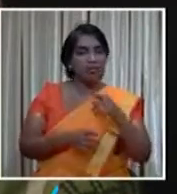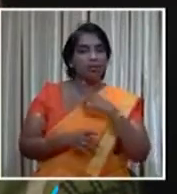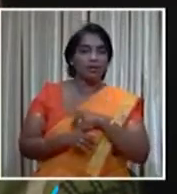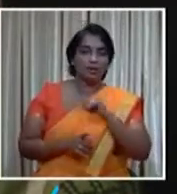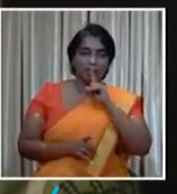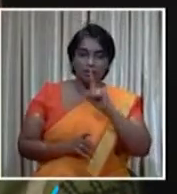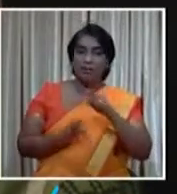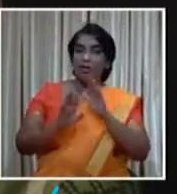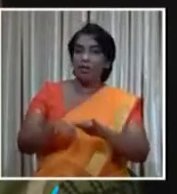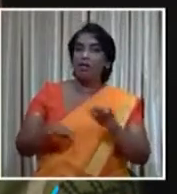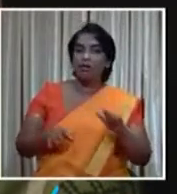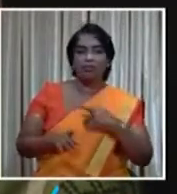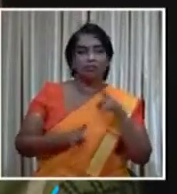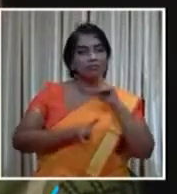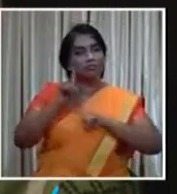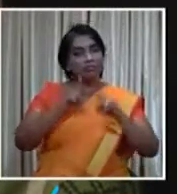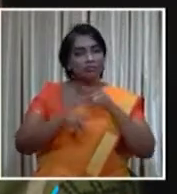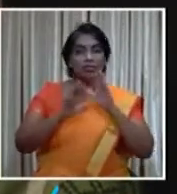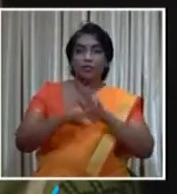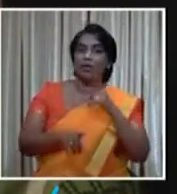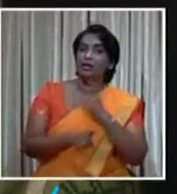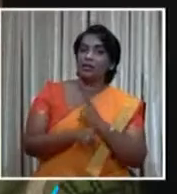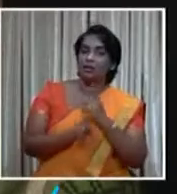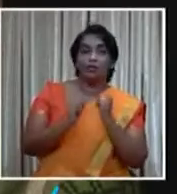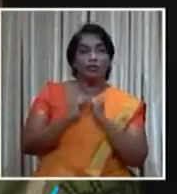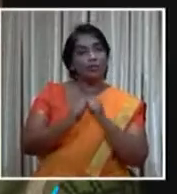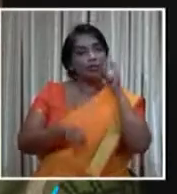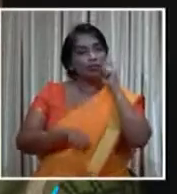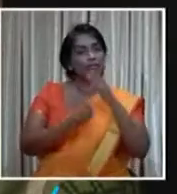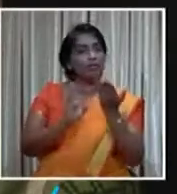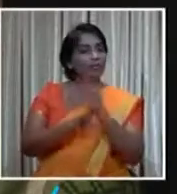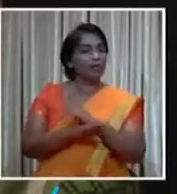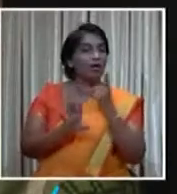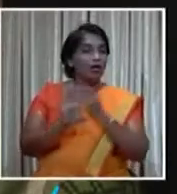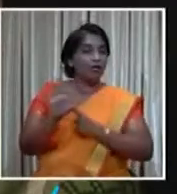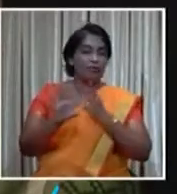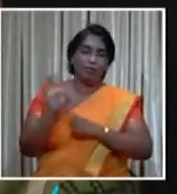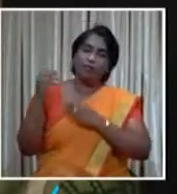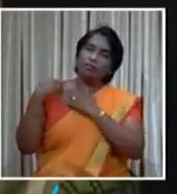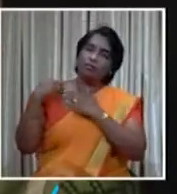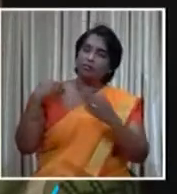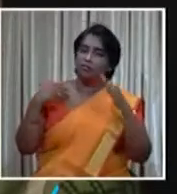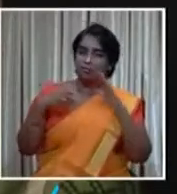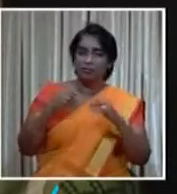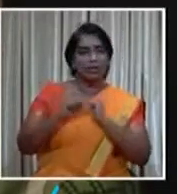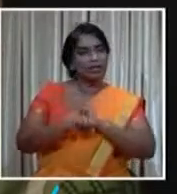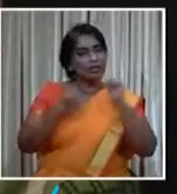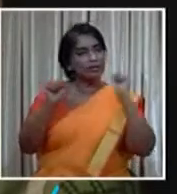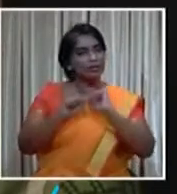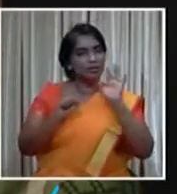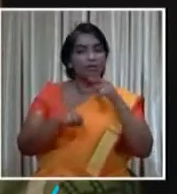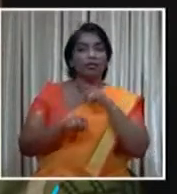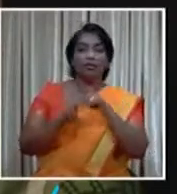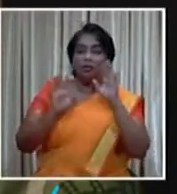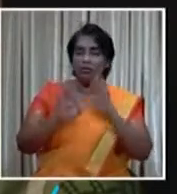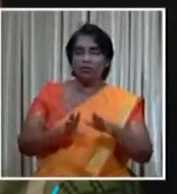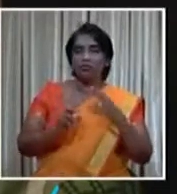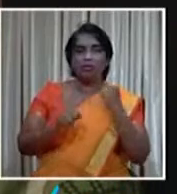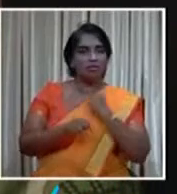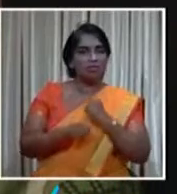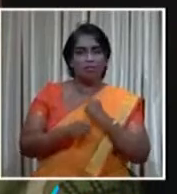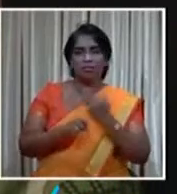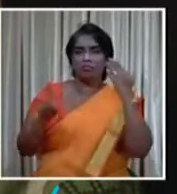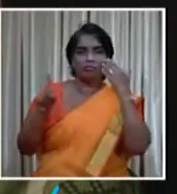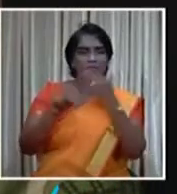ඉල්ලා ශිෂ්‍යයන්, කතිකාචාර්යවරු, ගුරුවරුන් සහ වෘත්තිකයන් පසුගිය දශක ගණනාවක් තිස්සේ අරගල කළා. එහෙත් කිසිදු ආණ්ඩුවක්